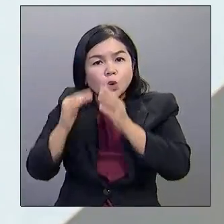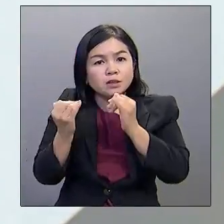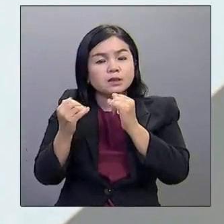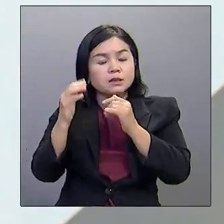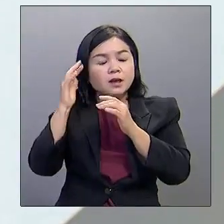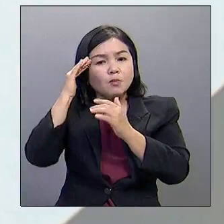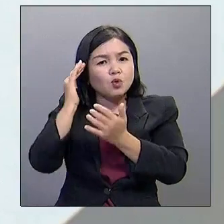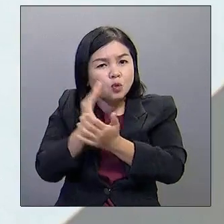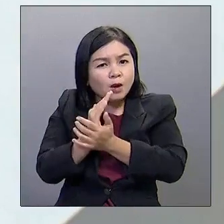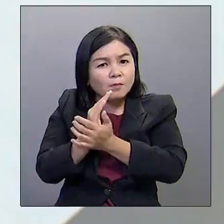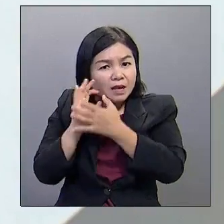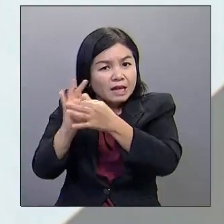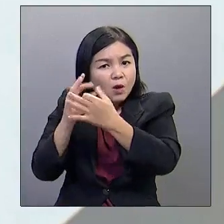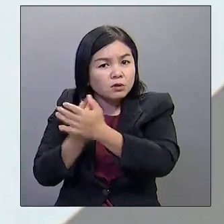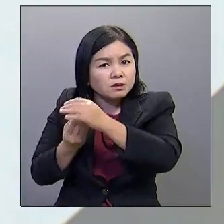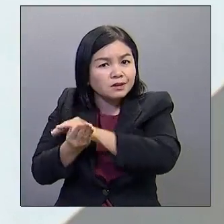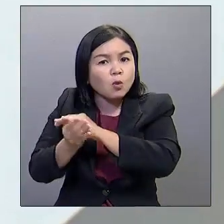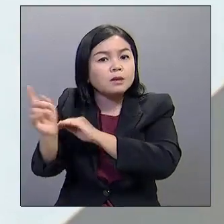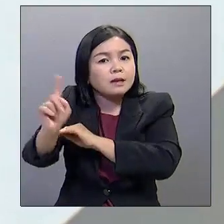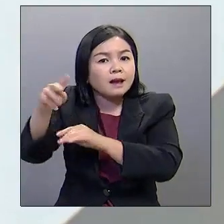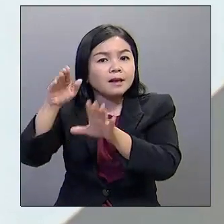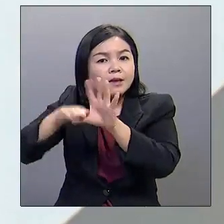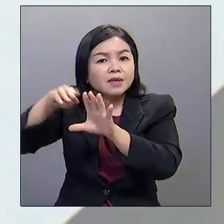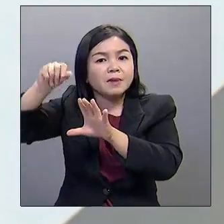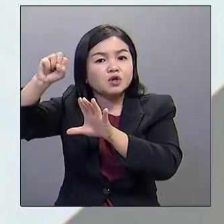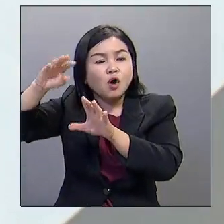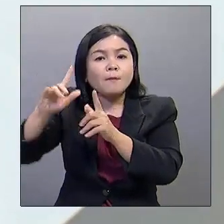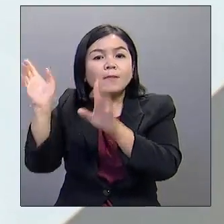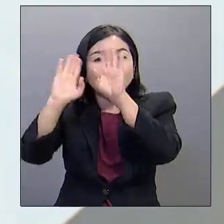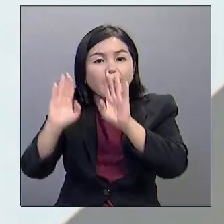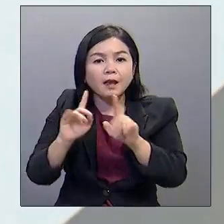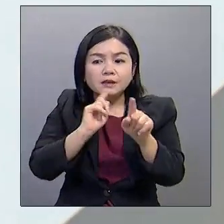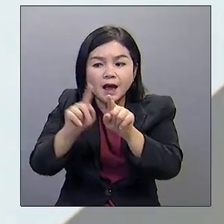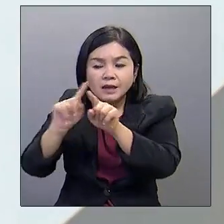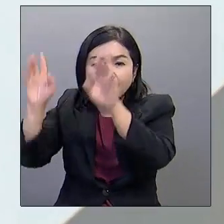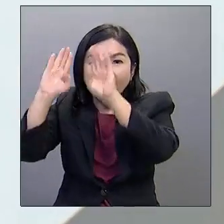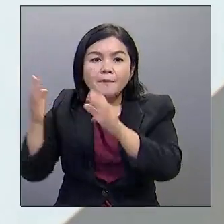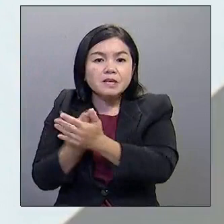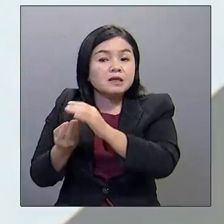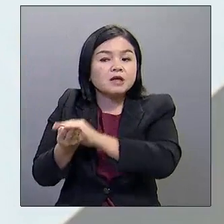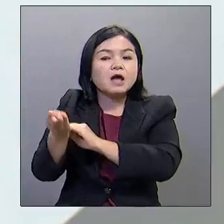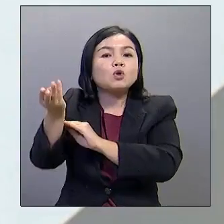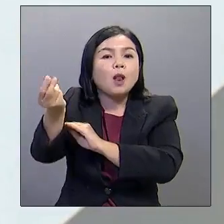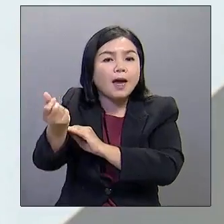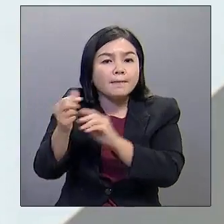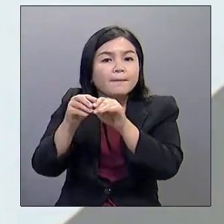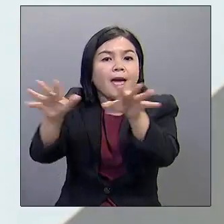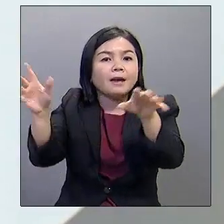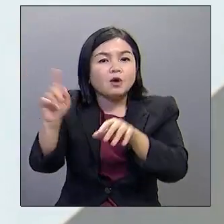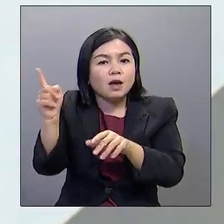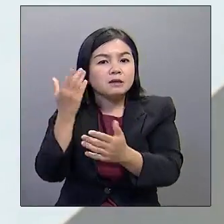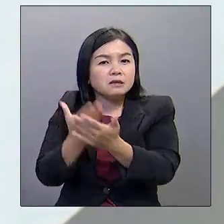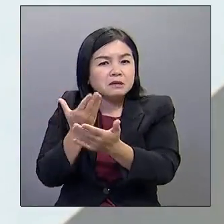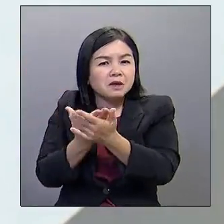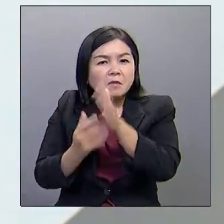ข้องมีคำถามที่น่าสนใจค่ะว่าตำแหน่งที่เปิดสอบกับข้อมูลการเรียกรับเงินที่ถูกเปิดเผยว่าน่าจะสูงถึงห